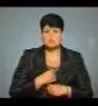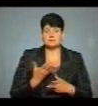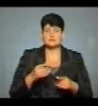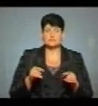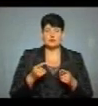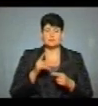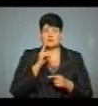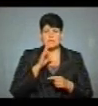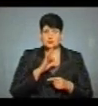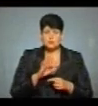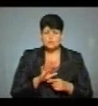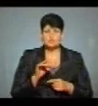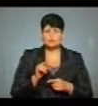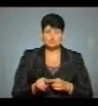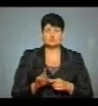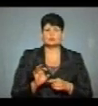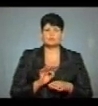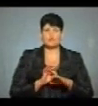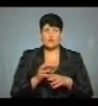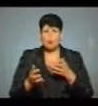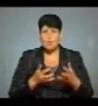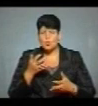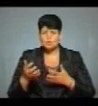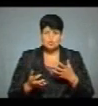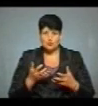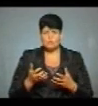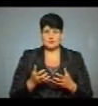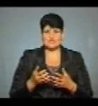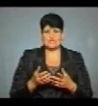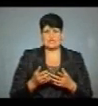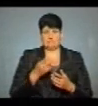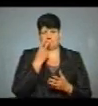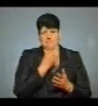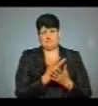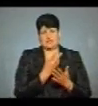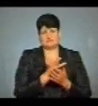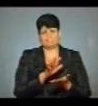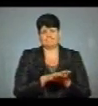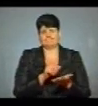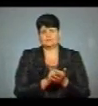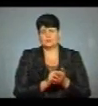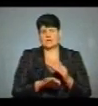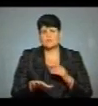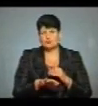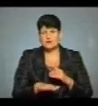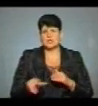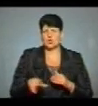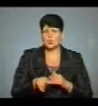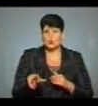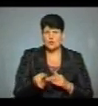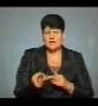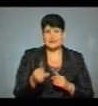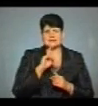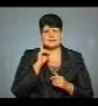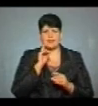створюємо незручності в зв'язку з тим, що проводимо розкопки і порушуємо той зовнішній вигляд дворів, доріг, зелених